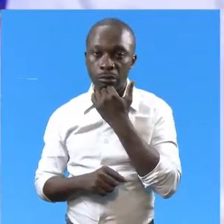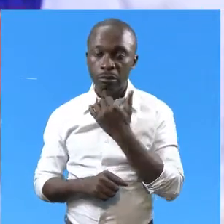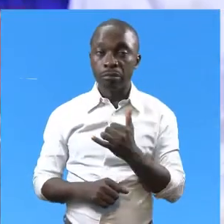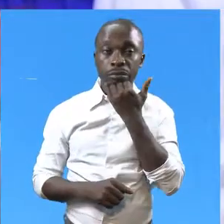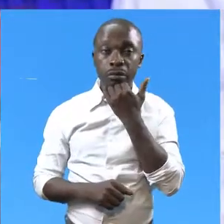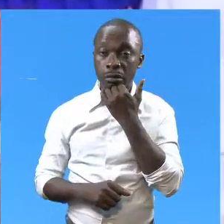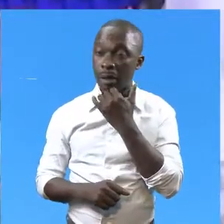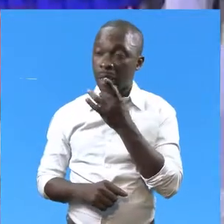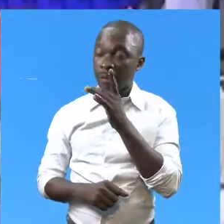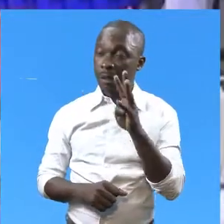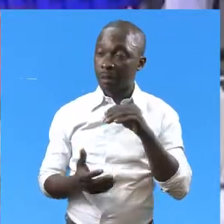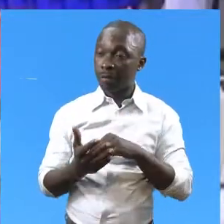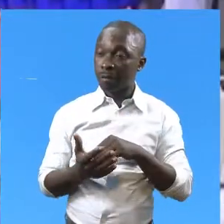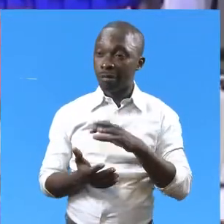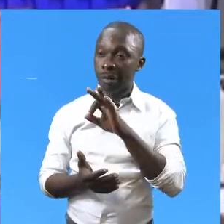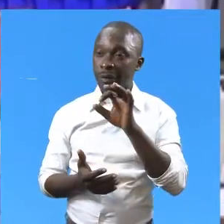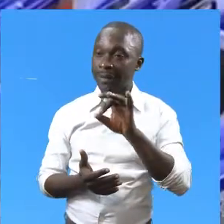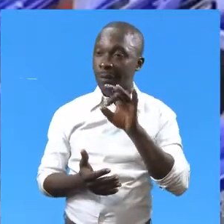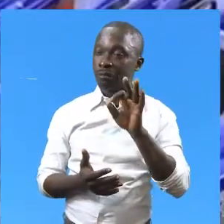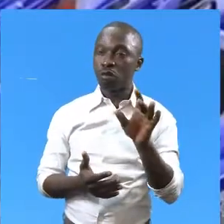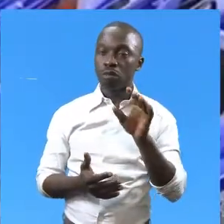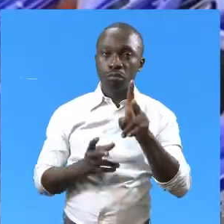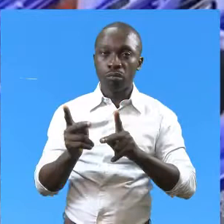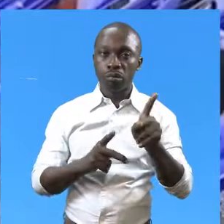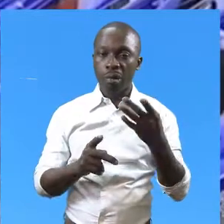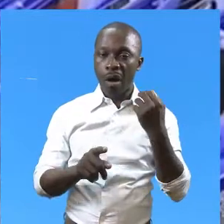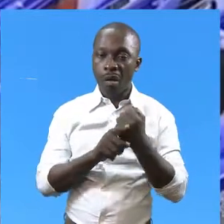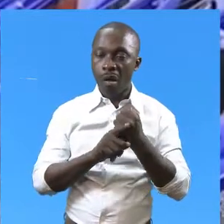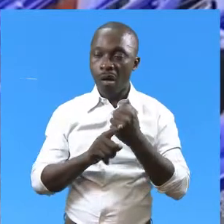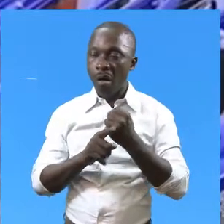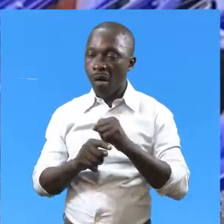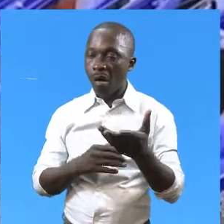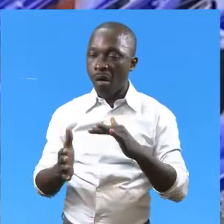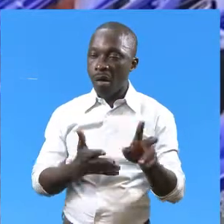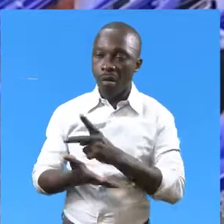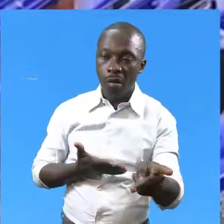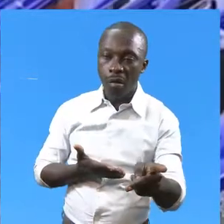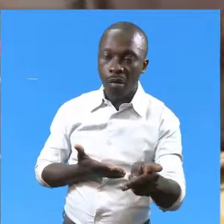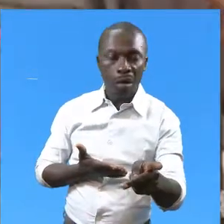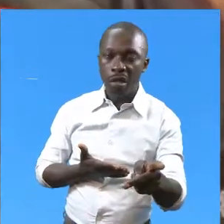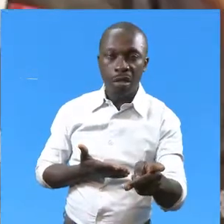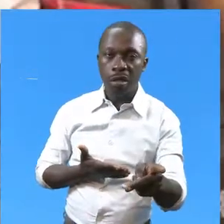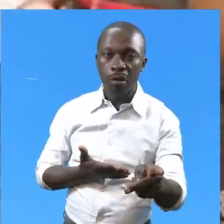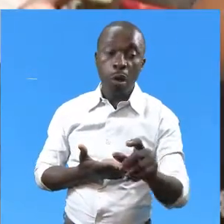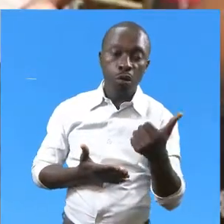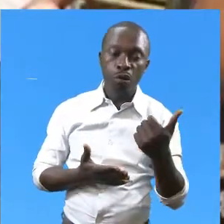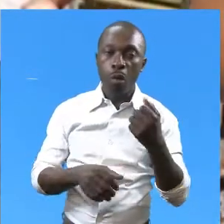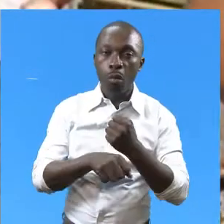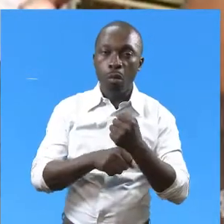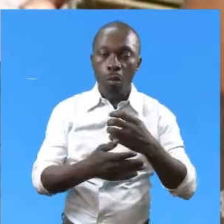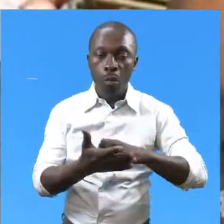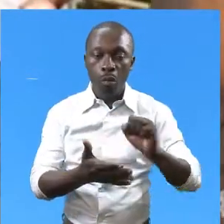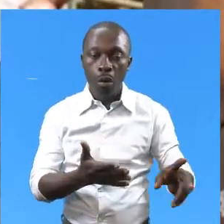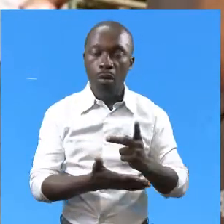84 992 emplois lorsque l'unité de mesure est l'équivalent temps plein. Ceci ressort des statistiques actualisées par